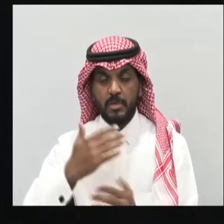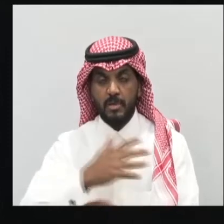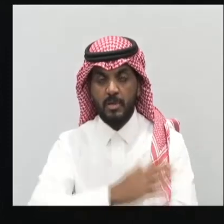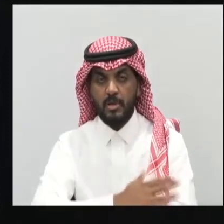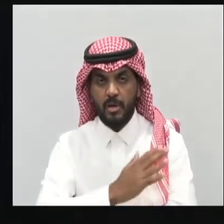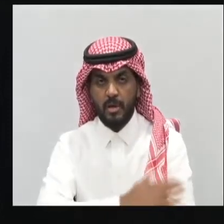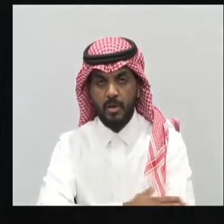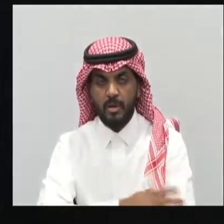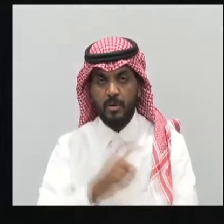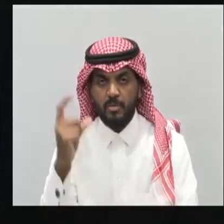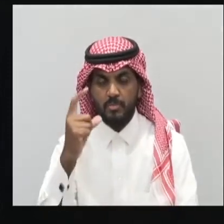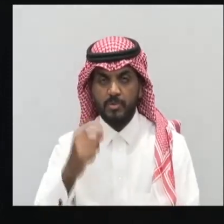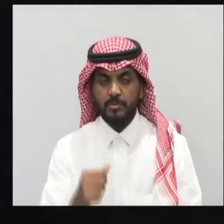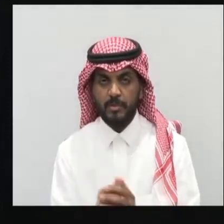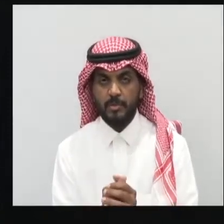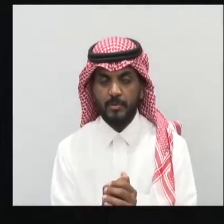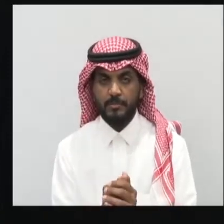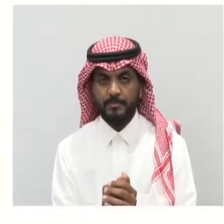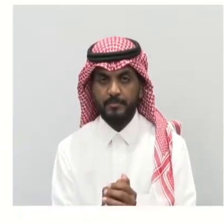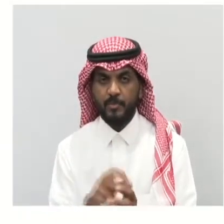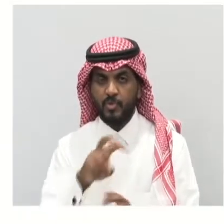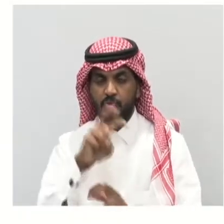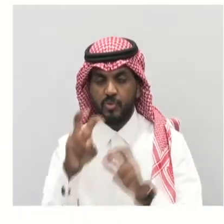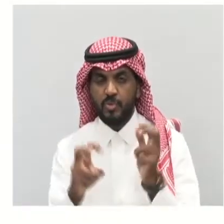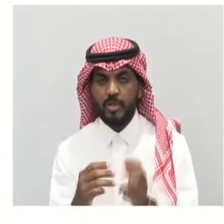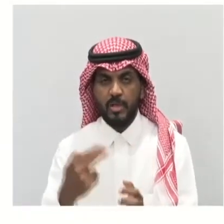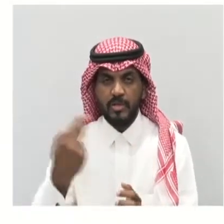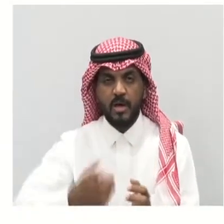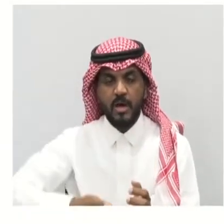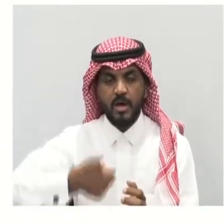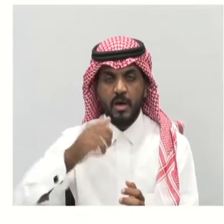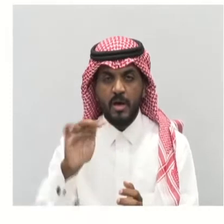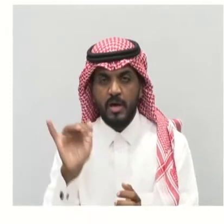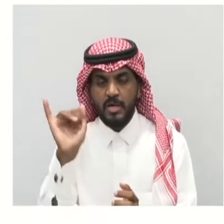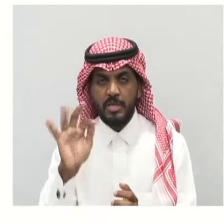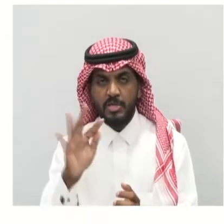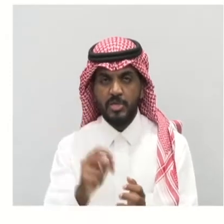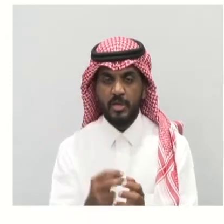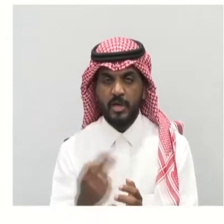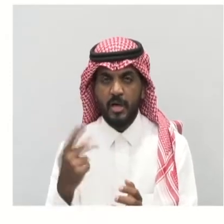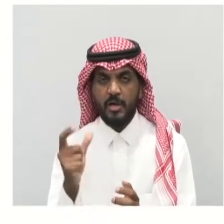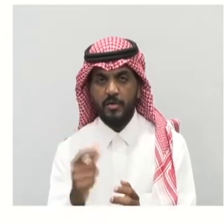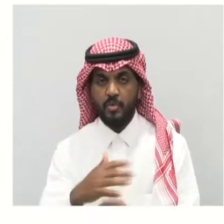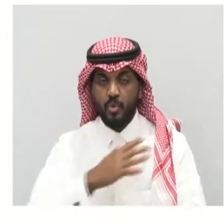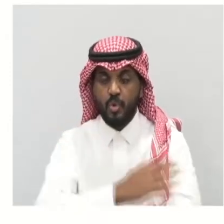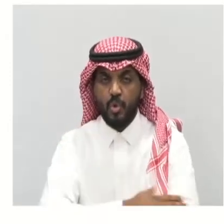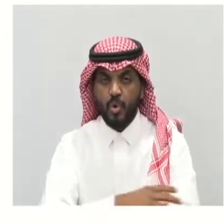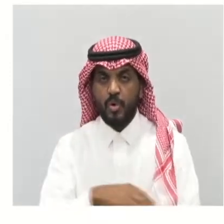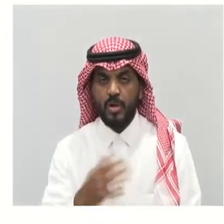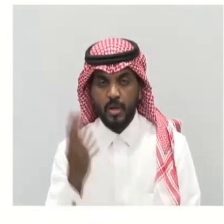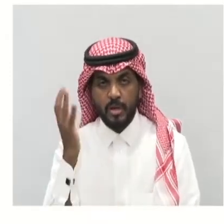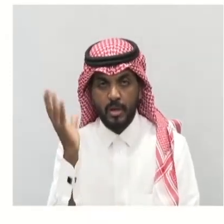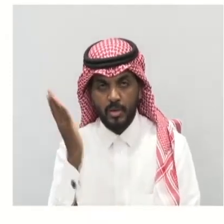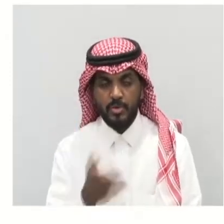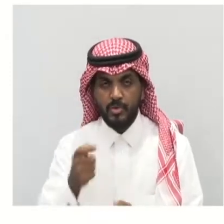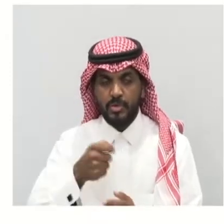الوحدة أخلاق المسلم. سئلت عائشة رضي الله عنها عن خلق النبي صلى الله عليه